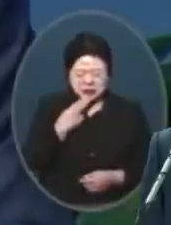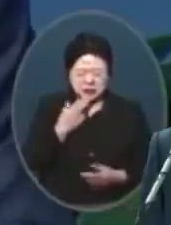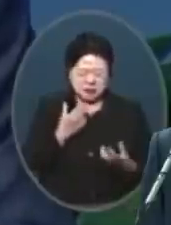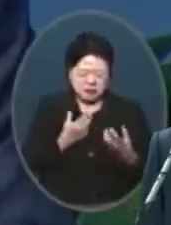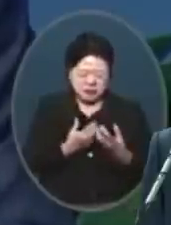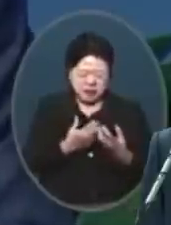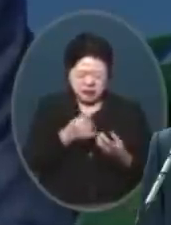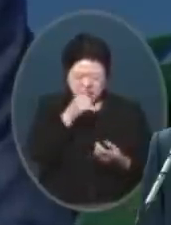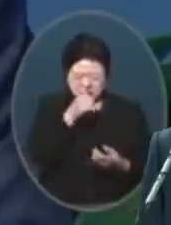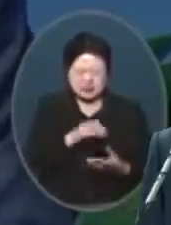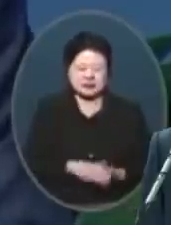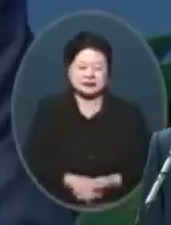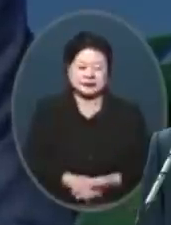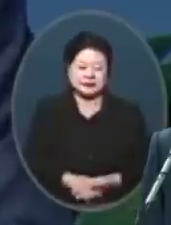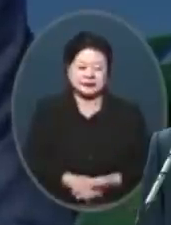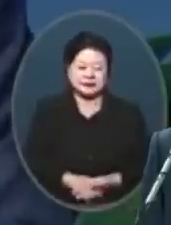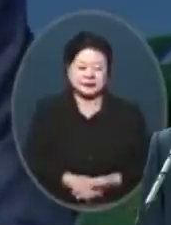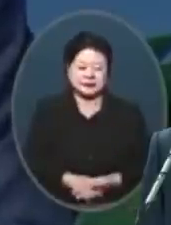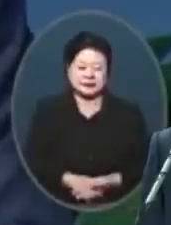있습니다.